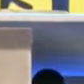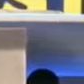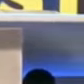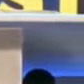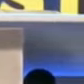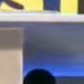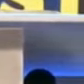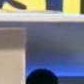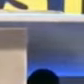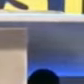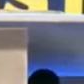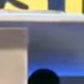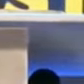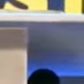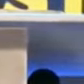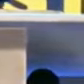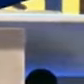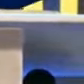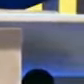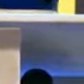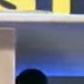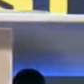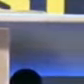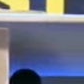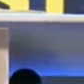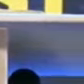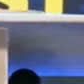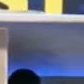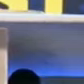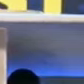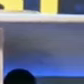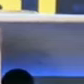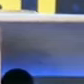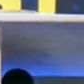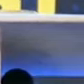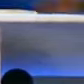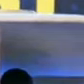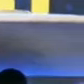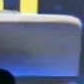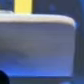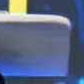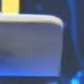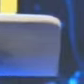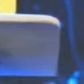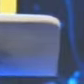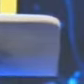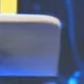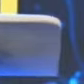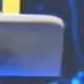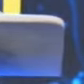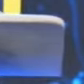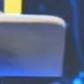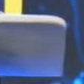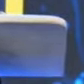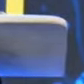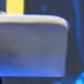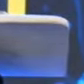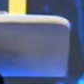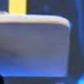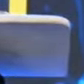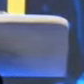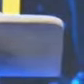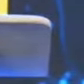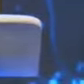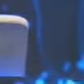le ministère du prophète de pluie pour une meilleure vie prix